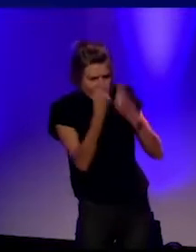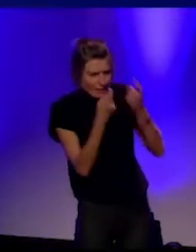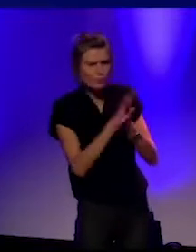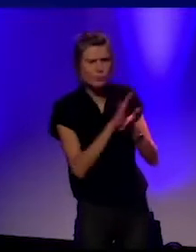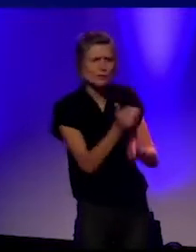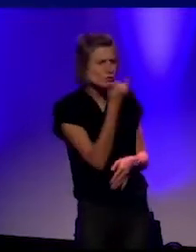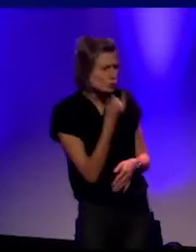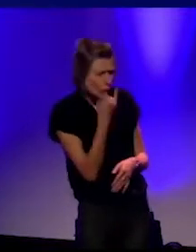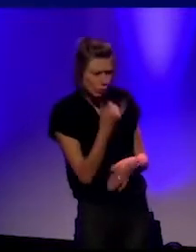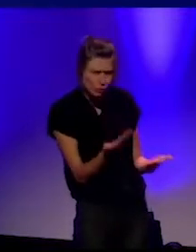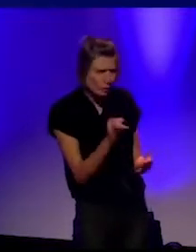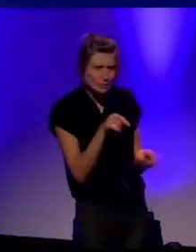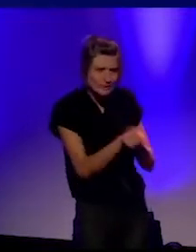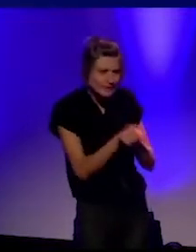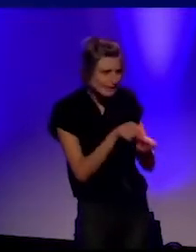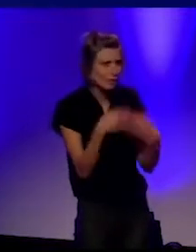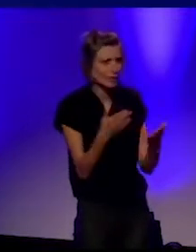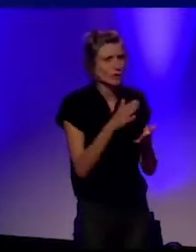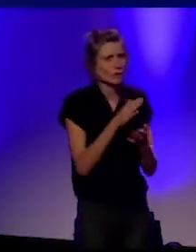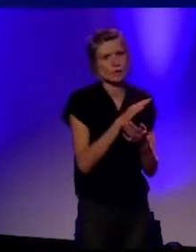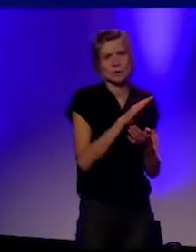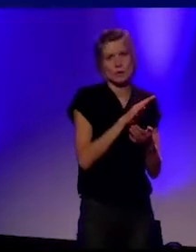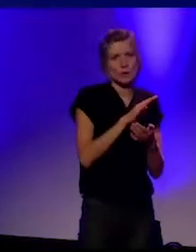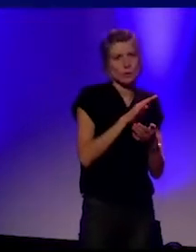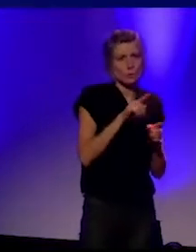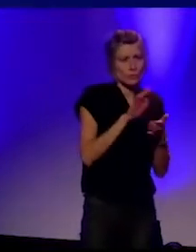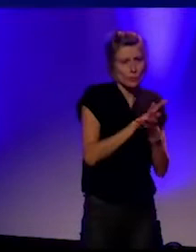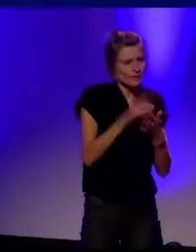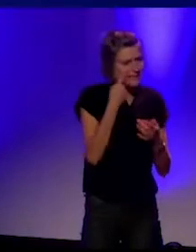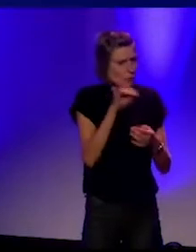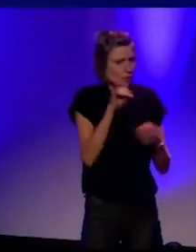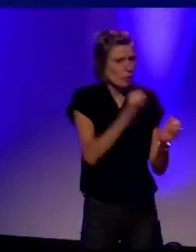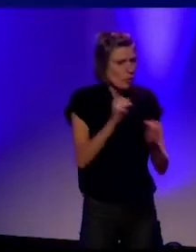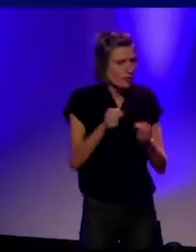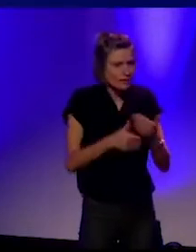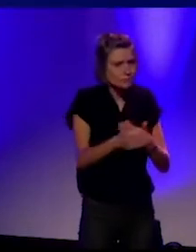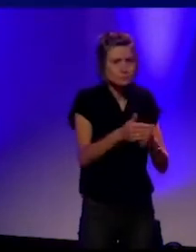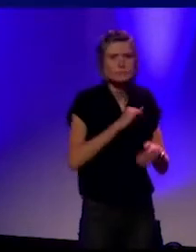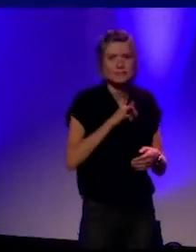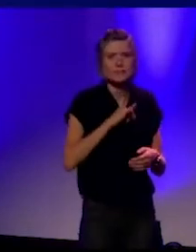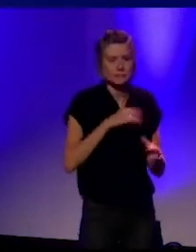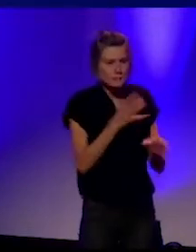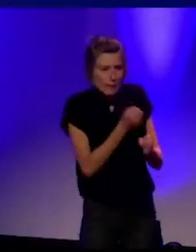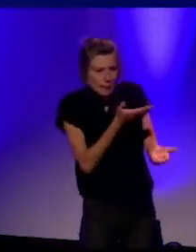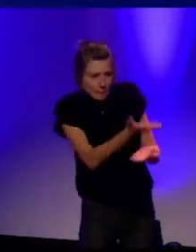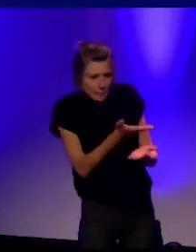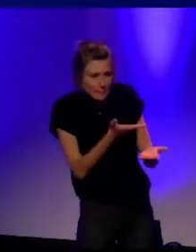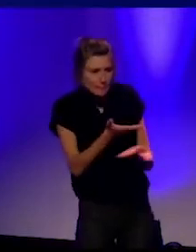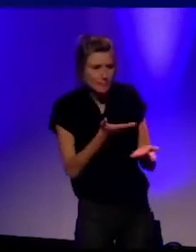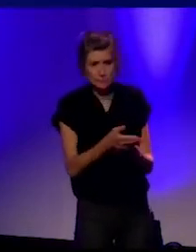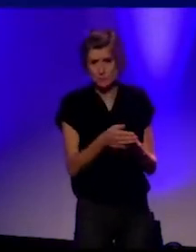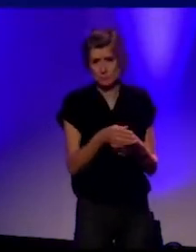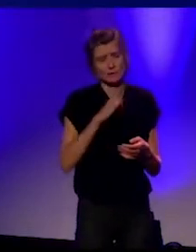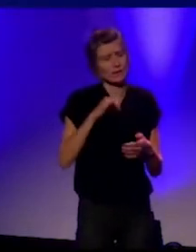schuld en concepten zoals detentie en de alternatieven ervoor. En ik doe oneer aan alle andere opleidingen